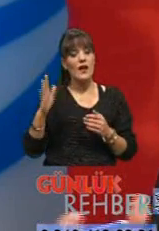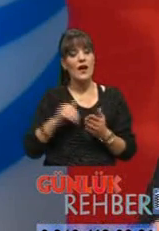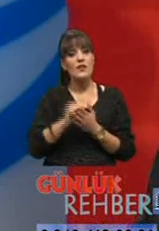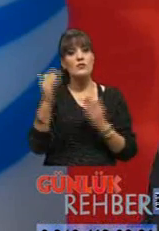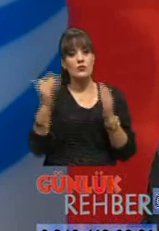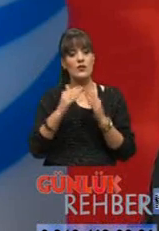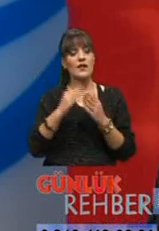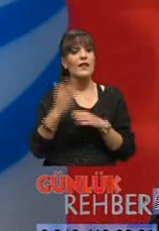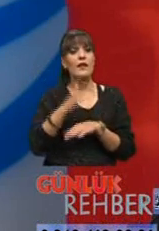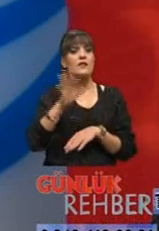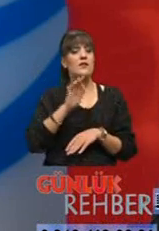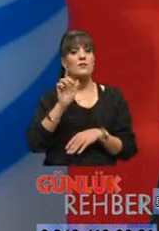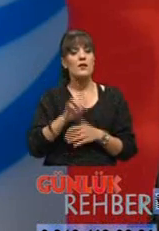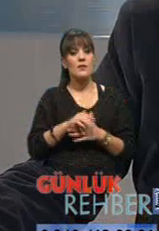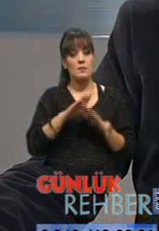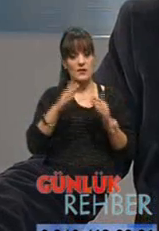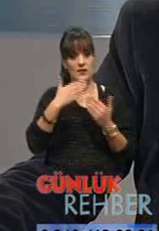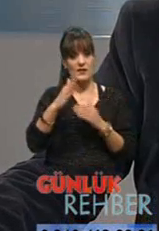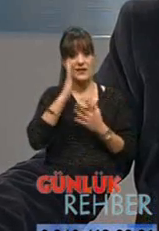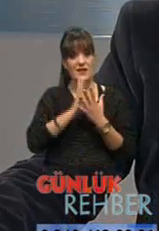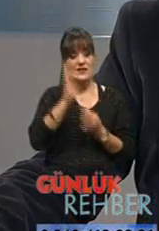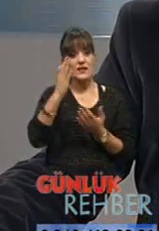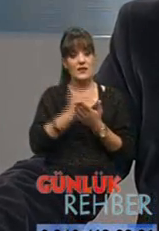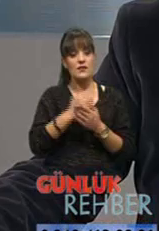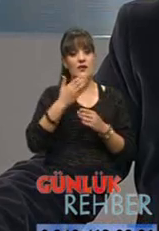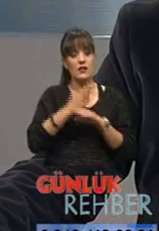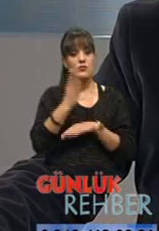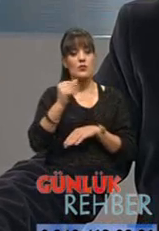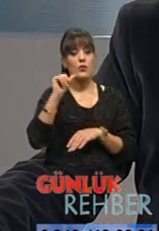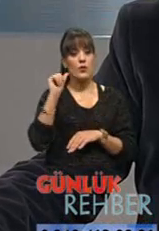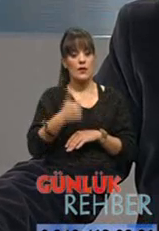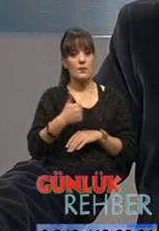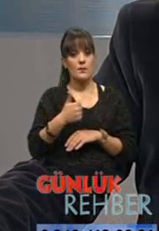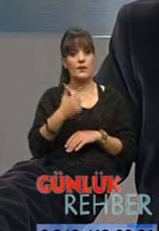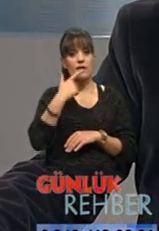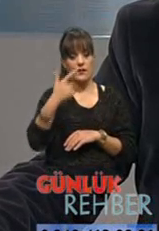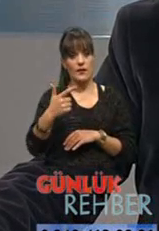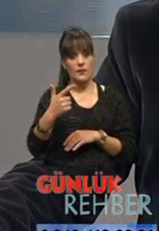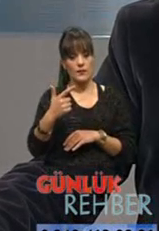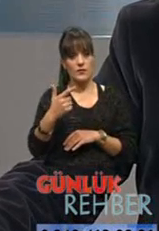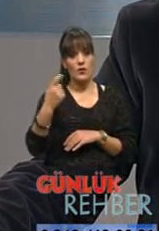uyuyorsa neden tercih etmeli? Masa tenisinin insanlara kazandırdığı hakikaten çok önemli dediğimiz